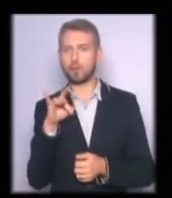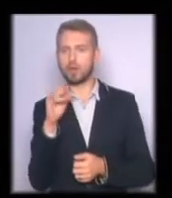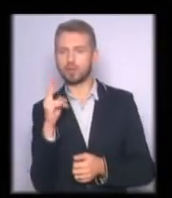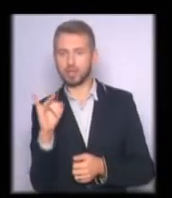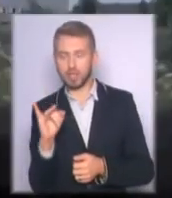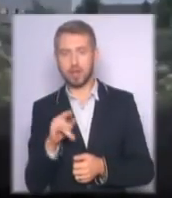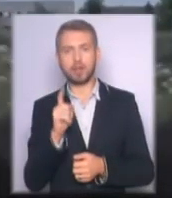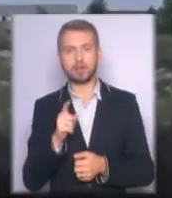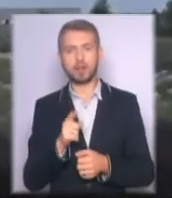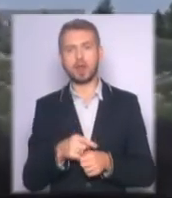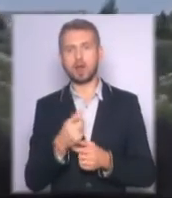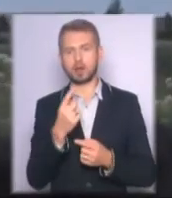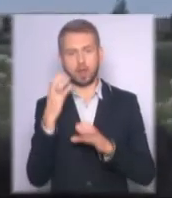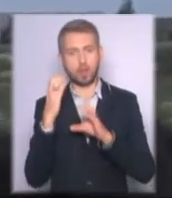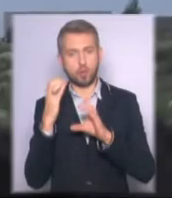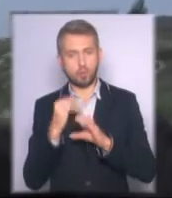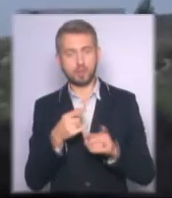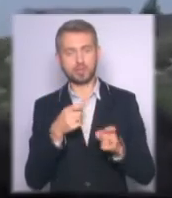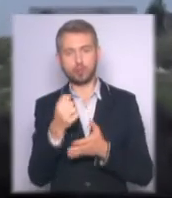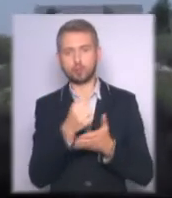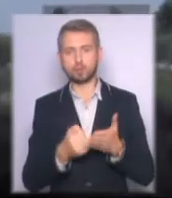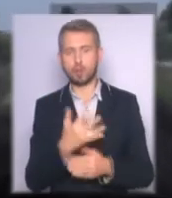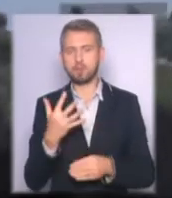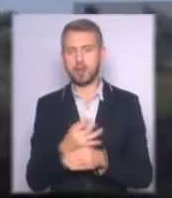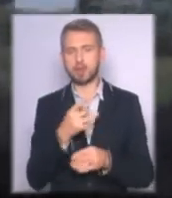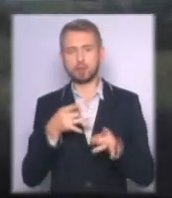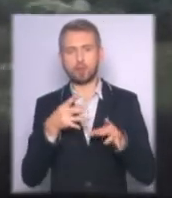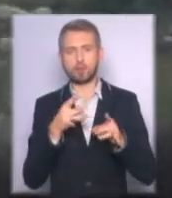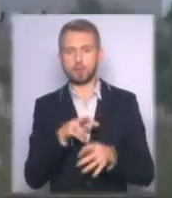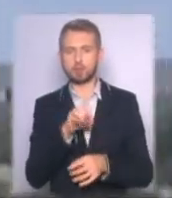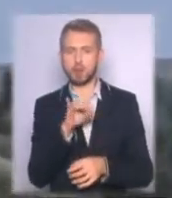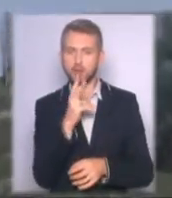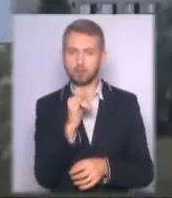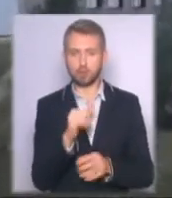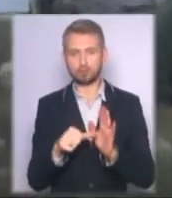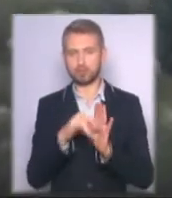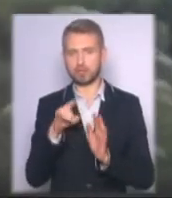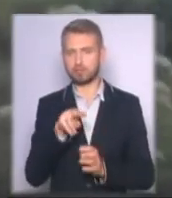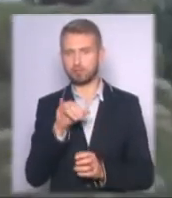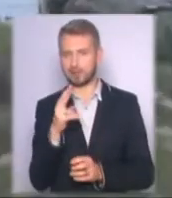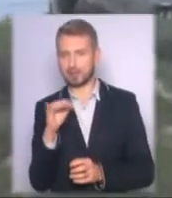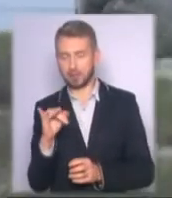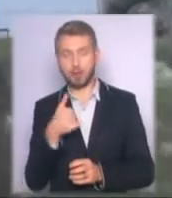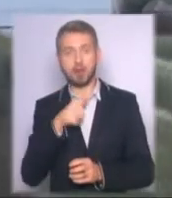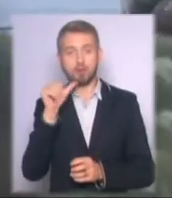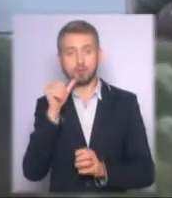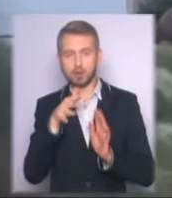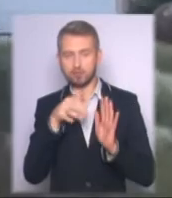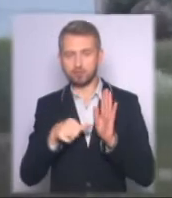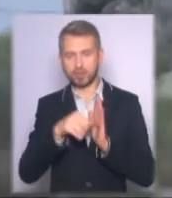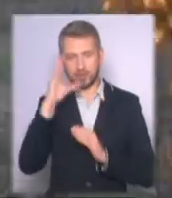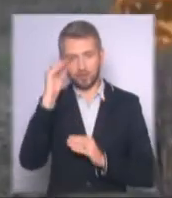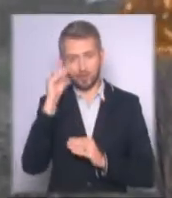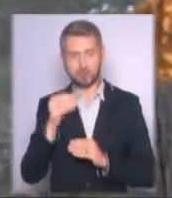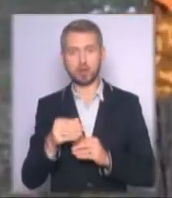стрілецької зброї 5 разів обстрілювали Мар'їнку та 6 разів Піски. Напередодні близько 6 вечора в районі міста Золоте-4 на